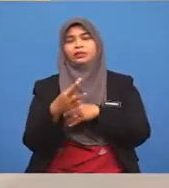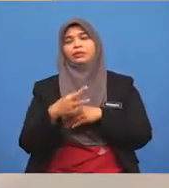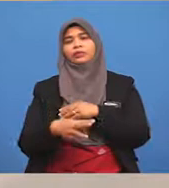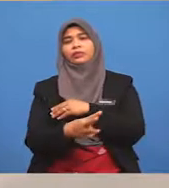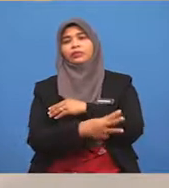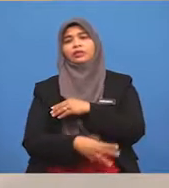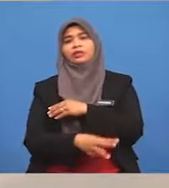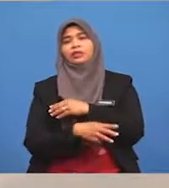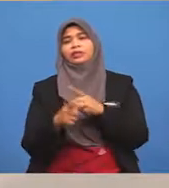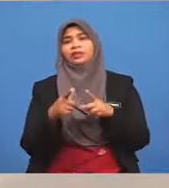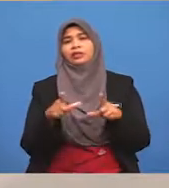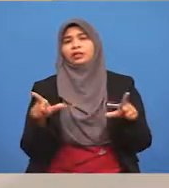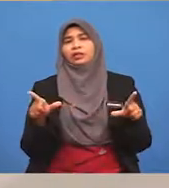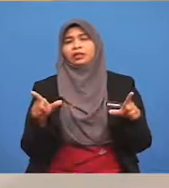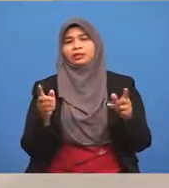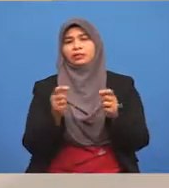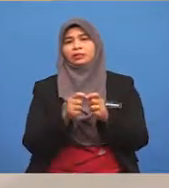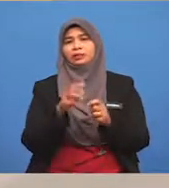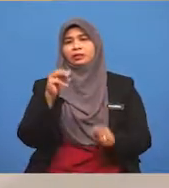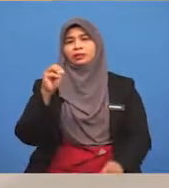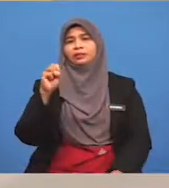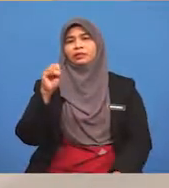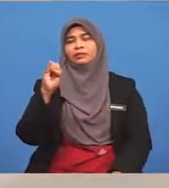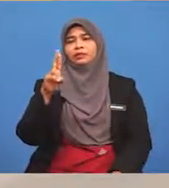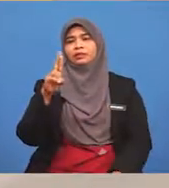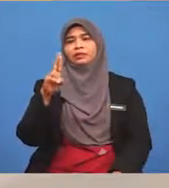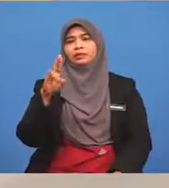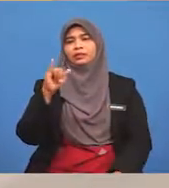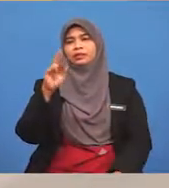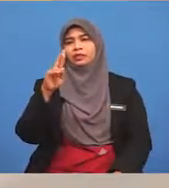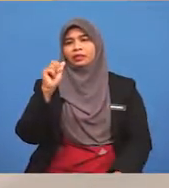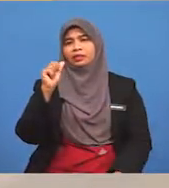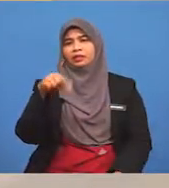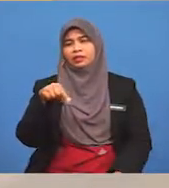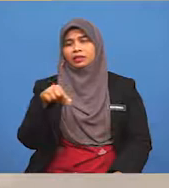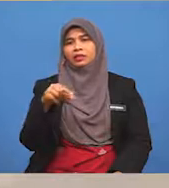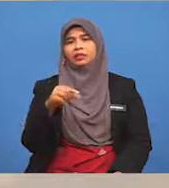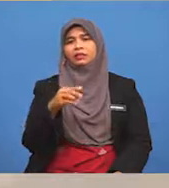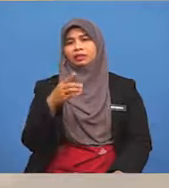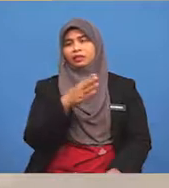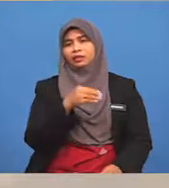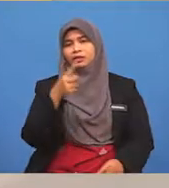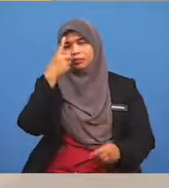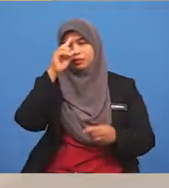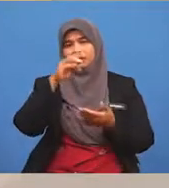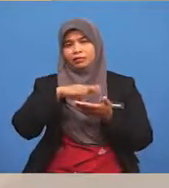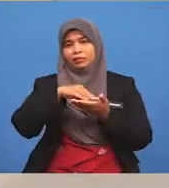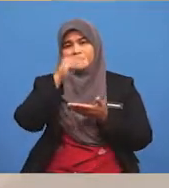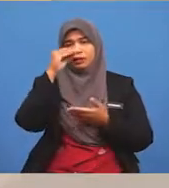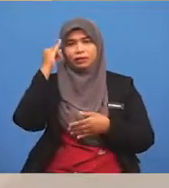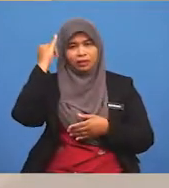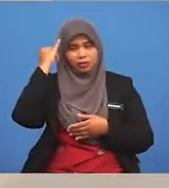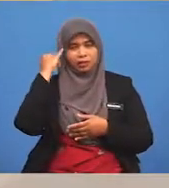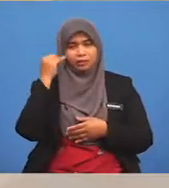Mesir, Hijaz, Iraq dan untuk menuntut ilmu agama,